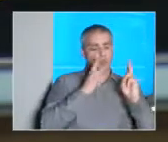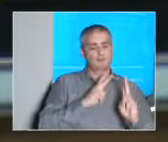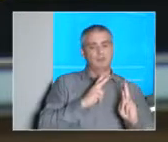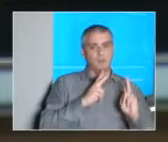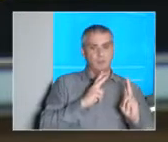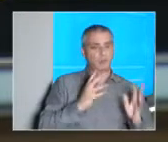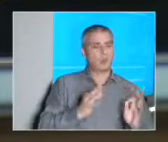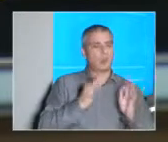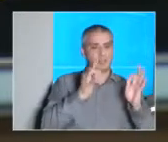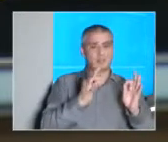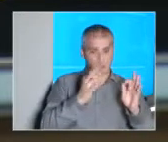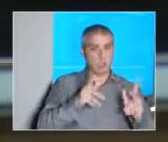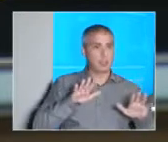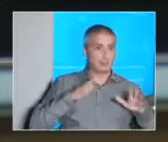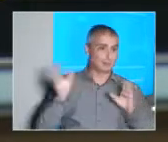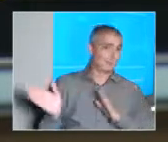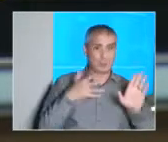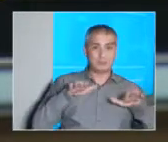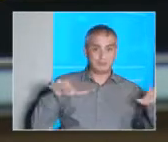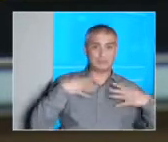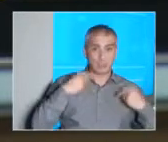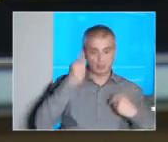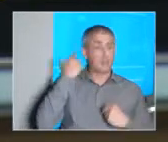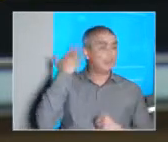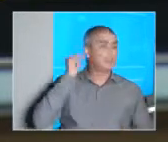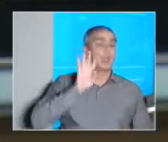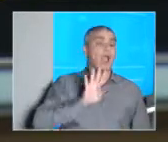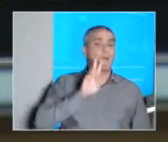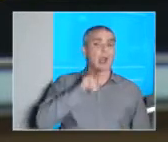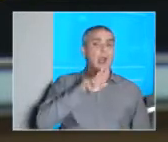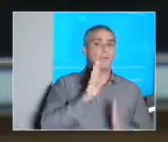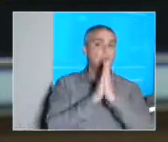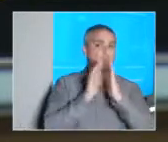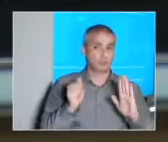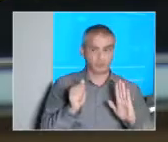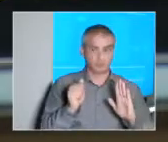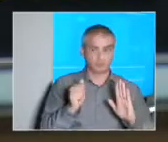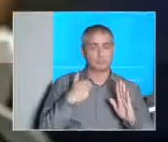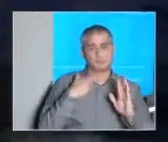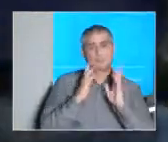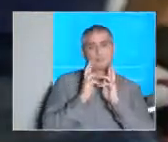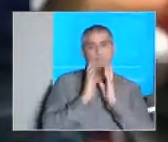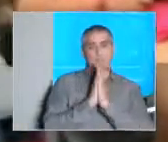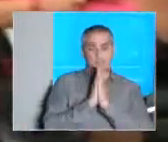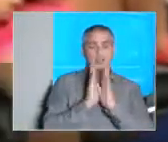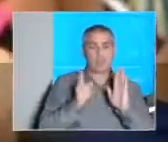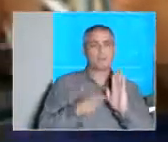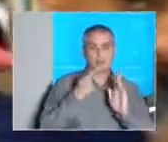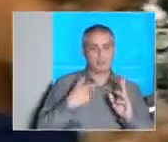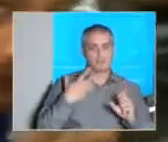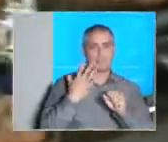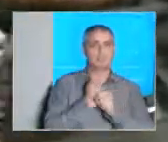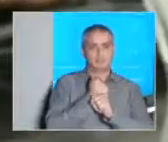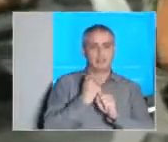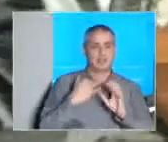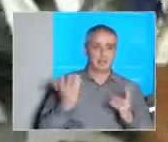לדחות בעבר את פינוי השדה, ולהזכירך, זה היה אמור להיות באפריל 2016, אני מאוד מאוד מקווה שגם הפעם